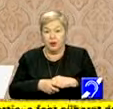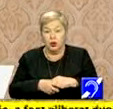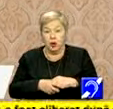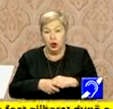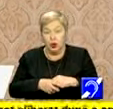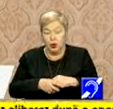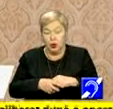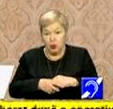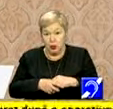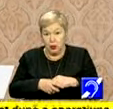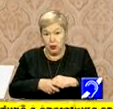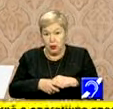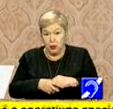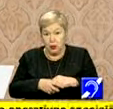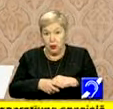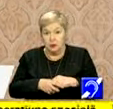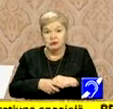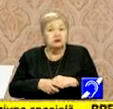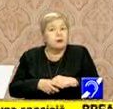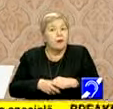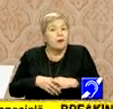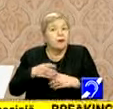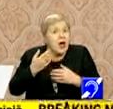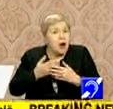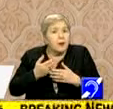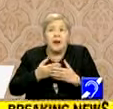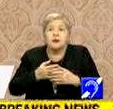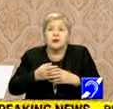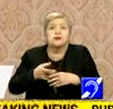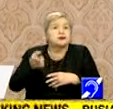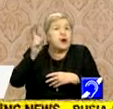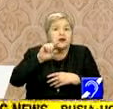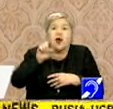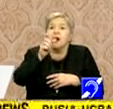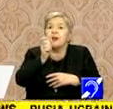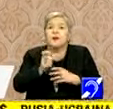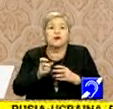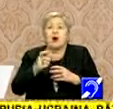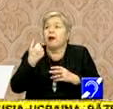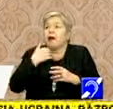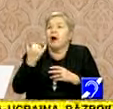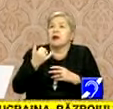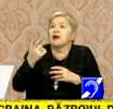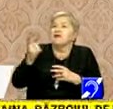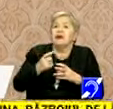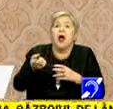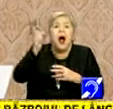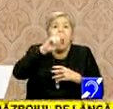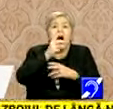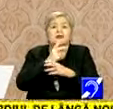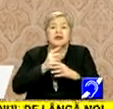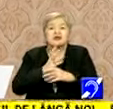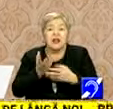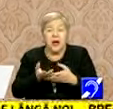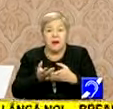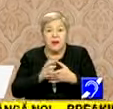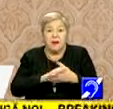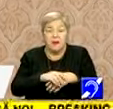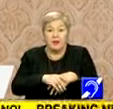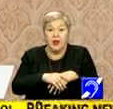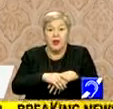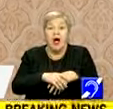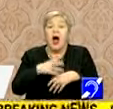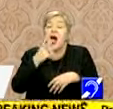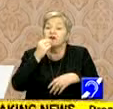Și, repet, nu doar cei care provin din Ucraina, ci și cei care provin prin Republica Moldova. Am